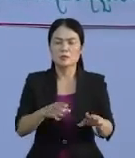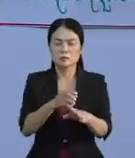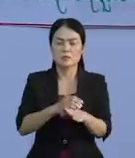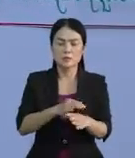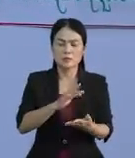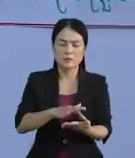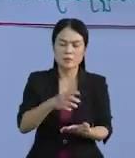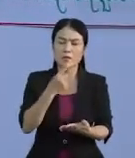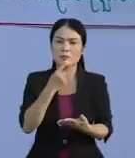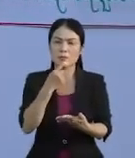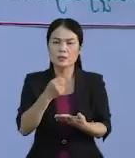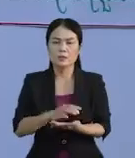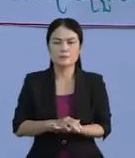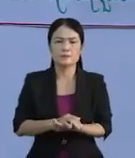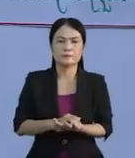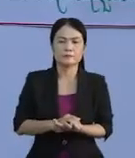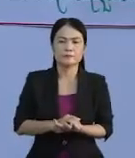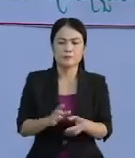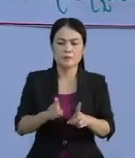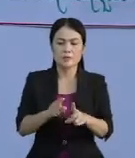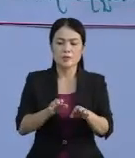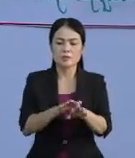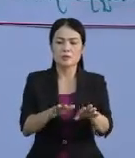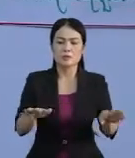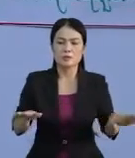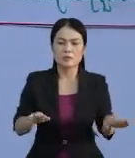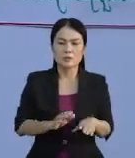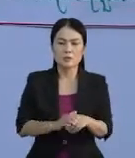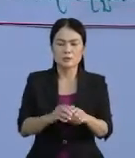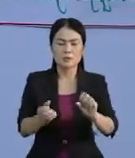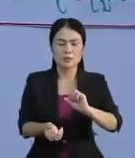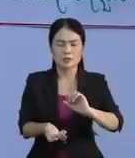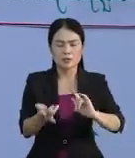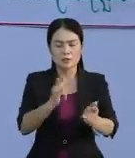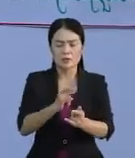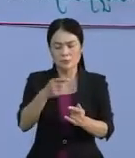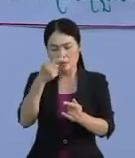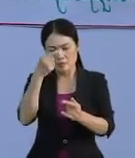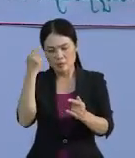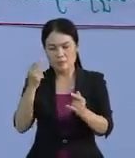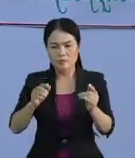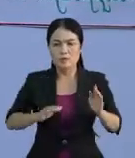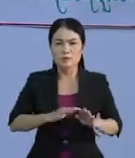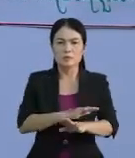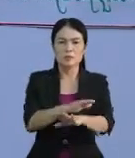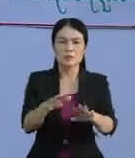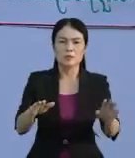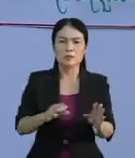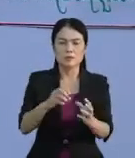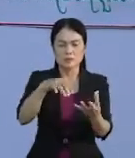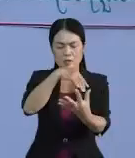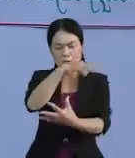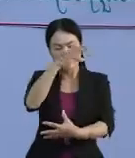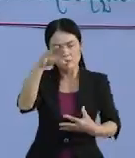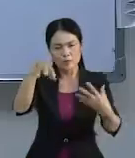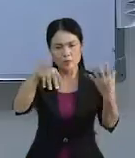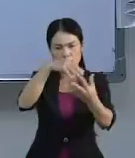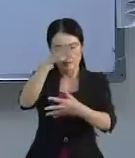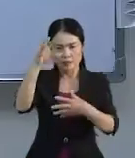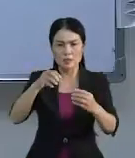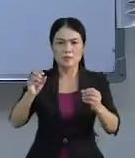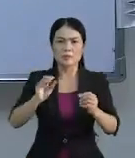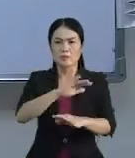ปัวกระห้องโดยกำราพร้มปลายจีมีนปอกขมายกรอบดันดับดาวสายขมายขมูล